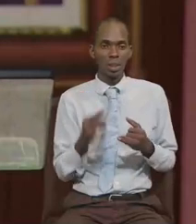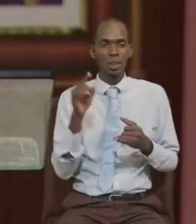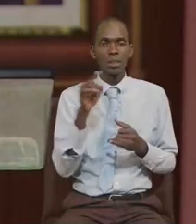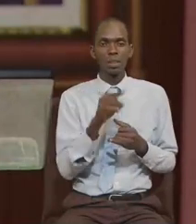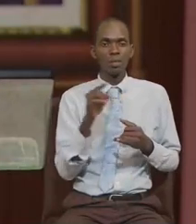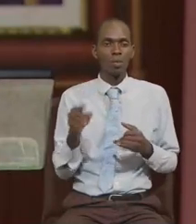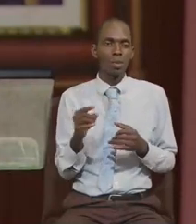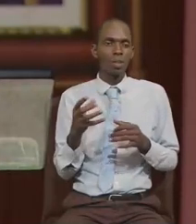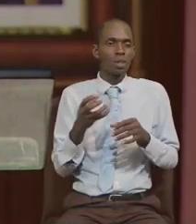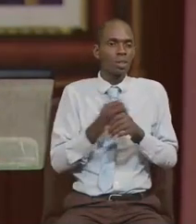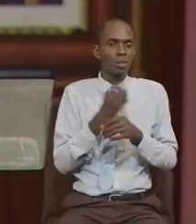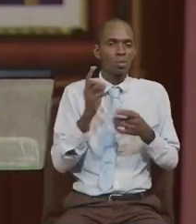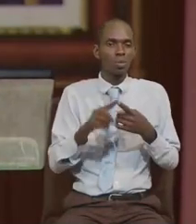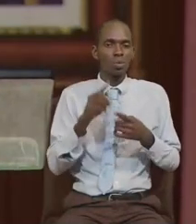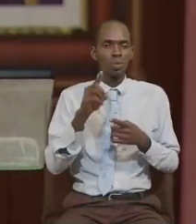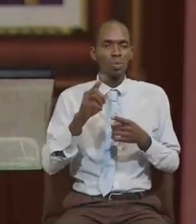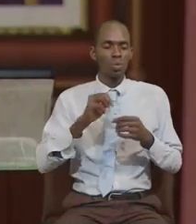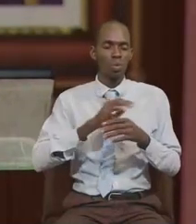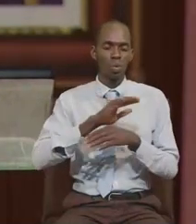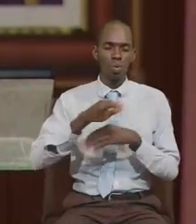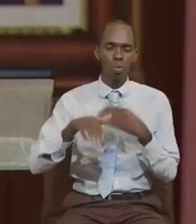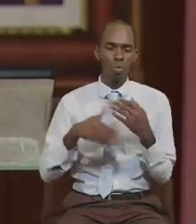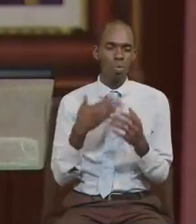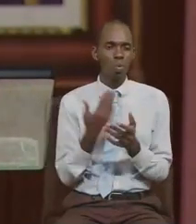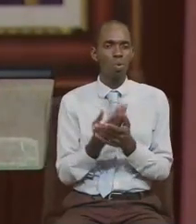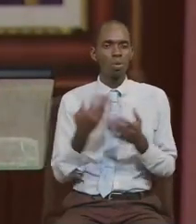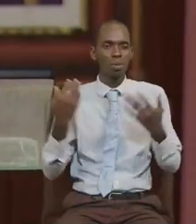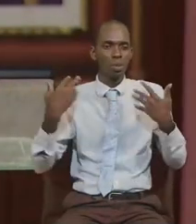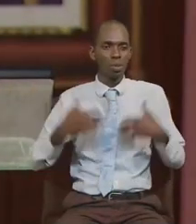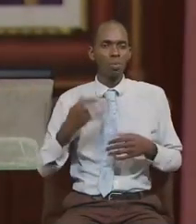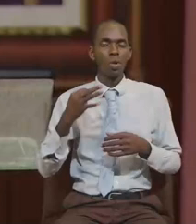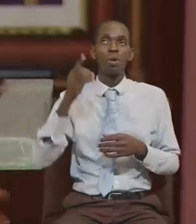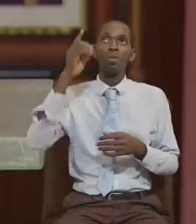revêtez toutes les armes de Dieu afin que vous puissiez